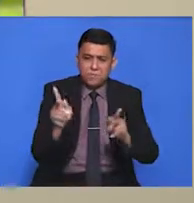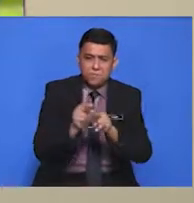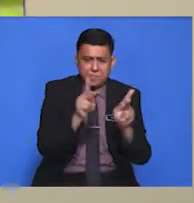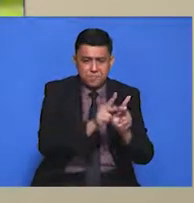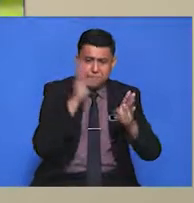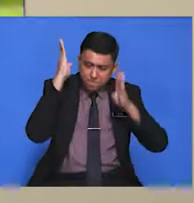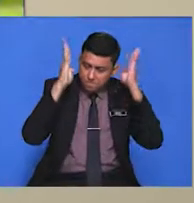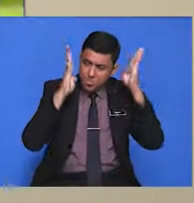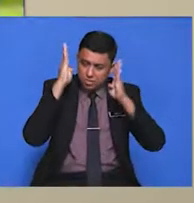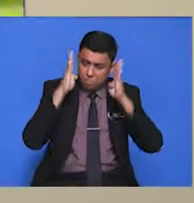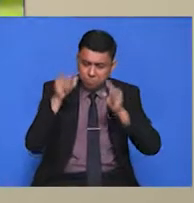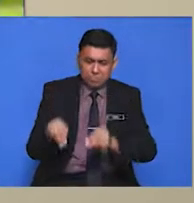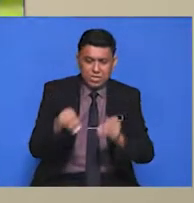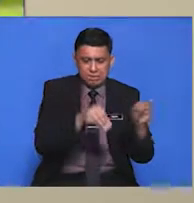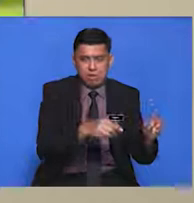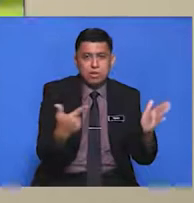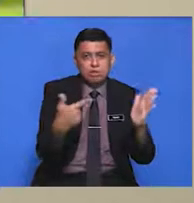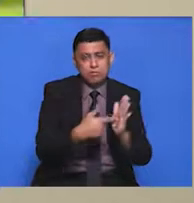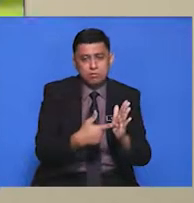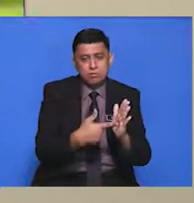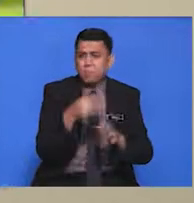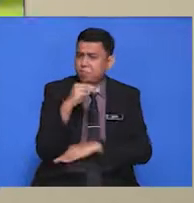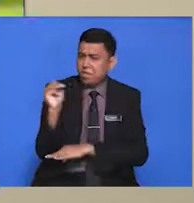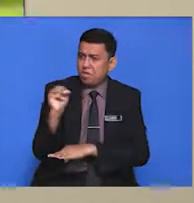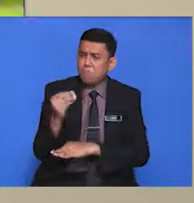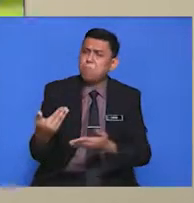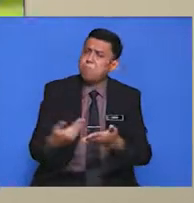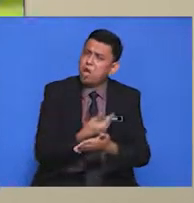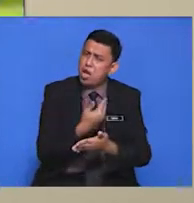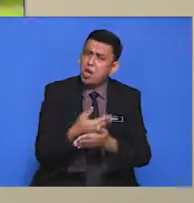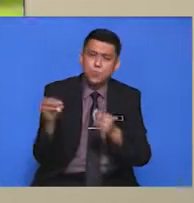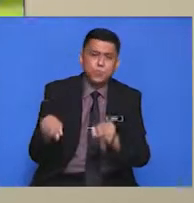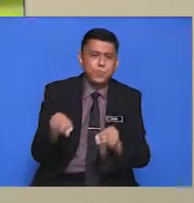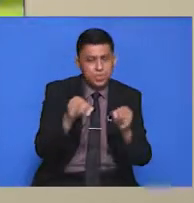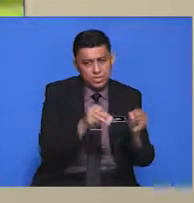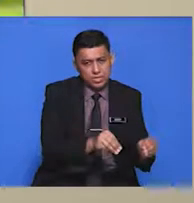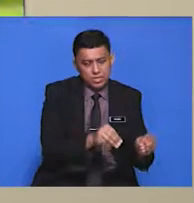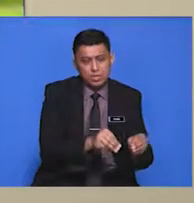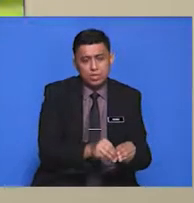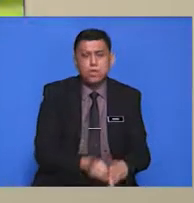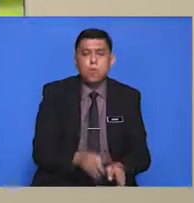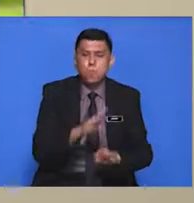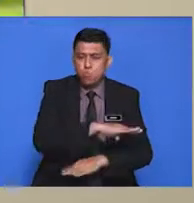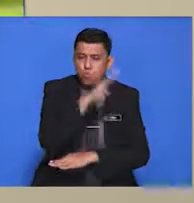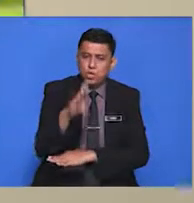mereka terpaksa berpindah lagi kerana mereka semua baru beberapa bulan berpindah ke Bukit